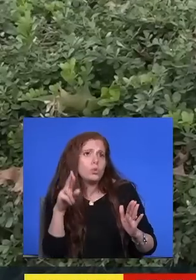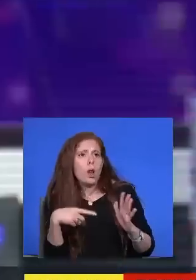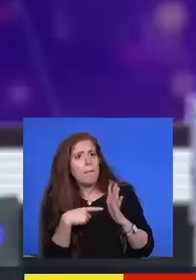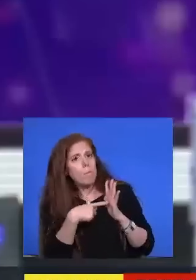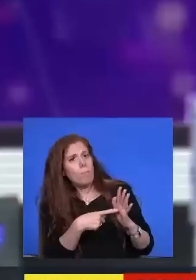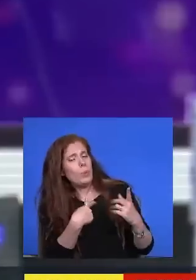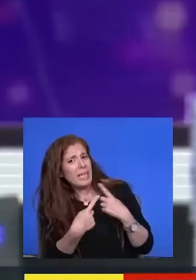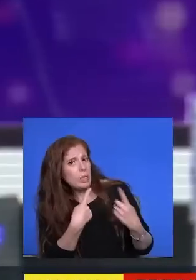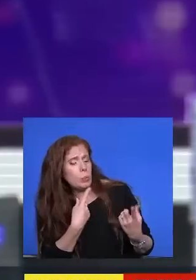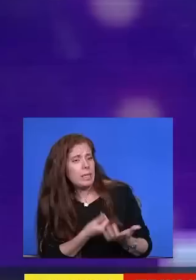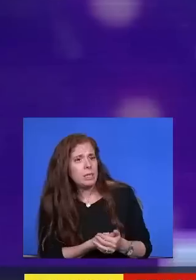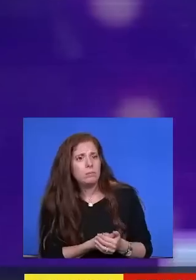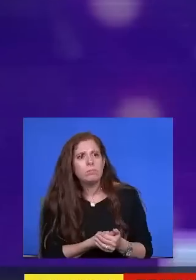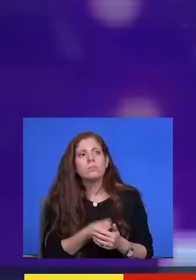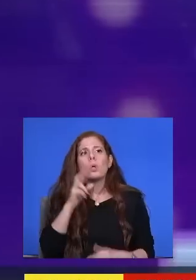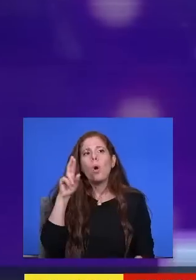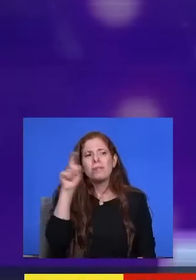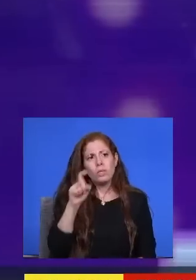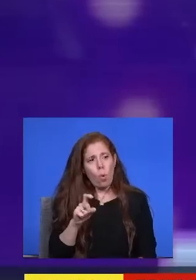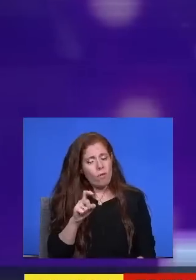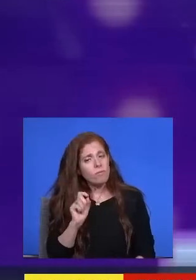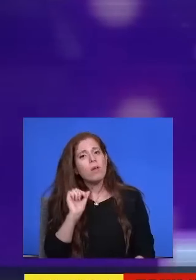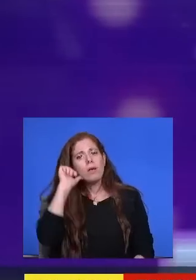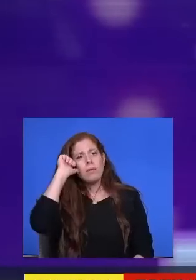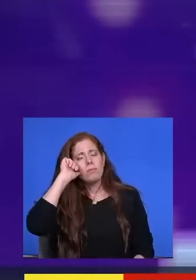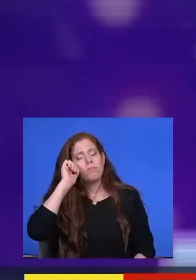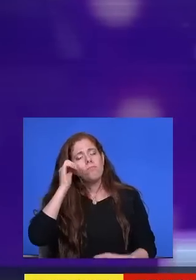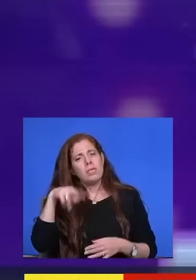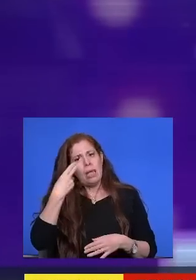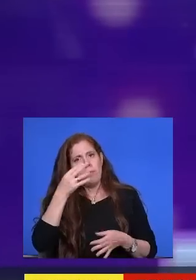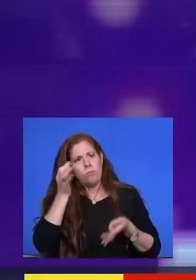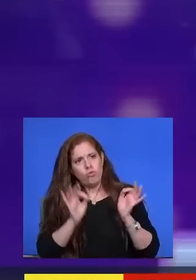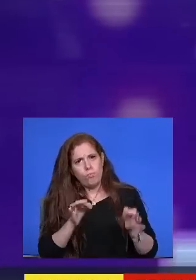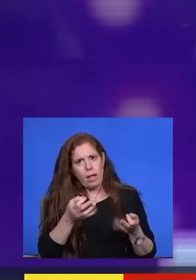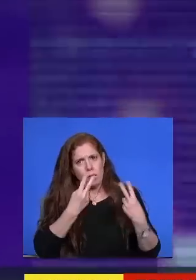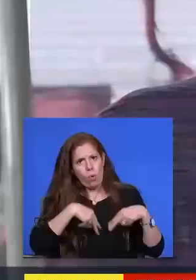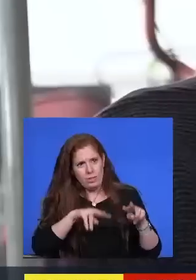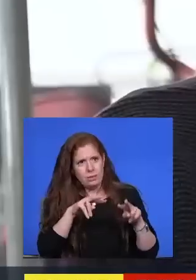עמוקה. רומן זדורוב יעמוד למשפט חוזר, כך הודיע פרקליט המדינה עמית אייסמן אמש. רצוי